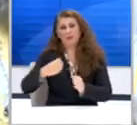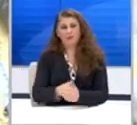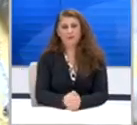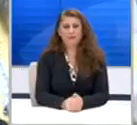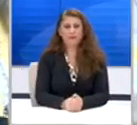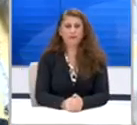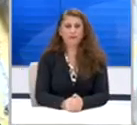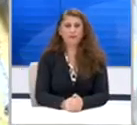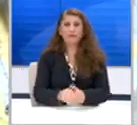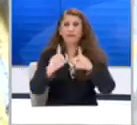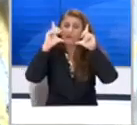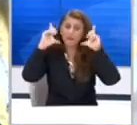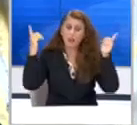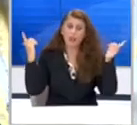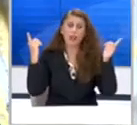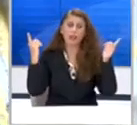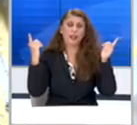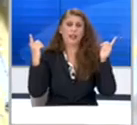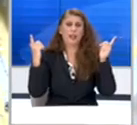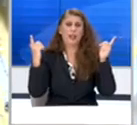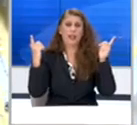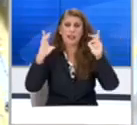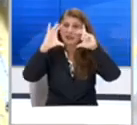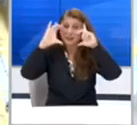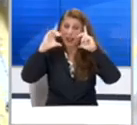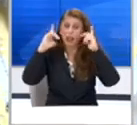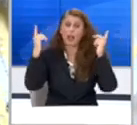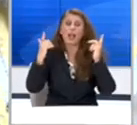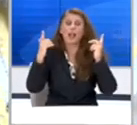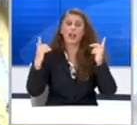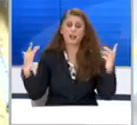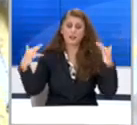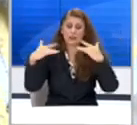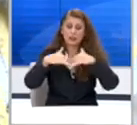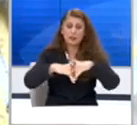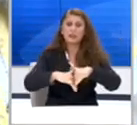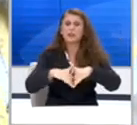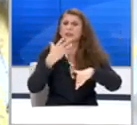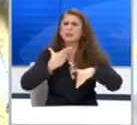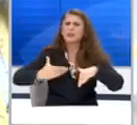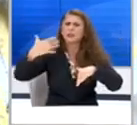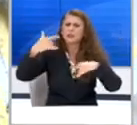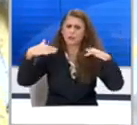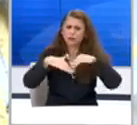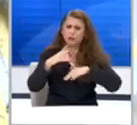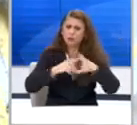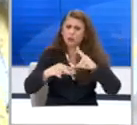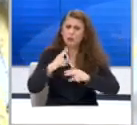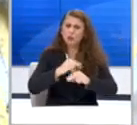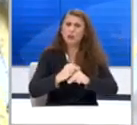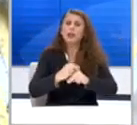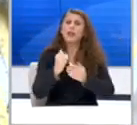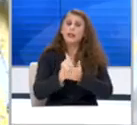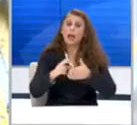της Αγίας και Ιεράς ημών Συνόδου και πάσης της εν Χριστώ ημών αδελφότητος του Κυρίου